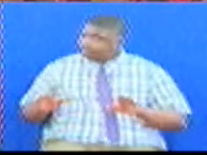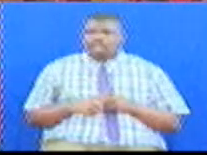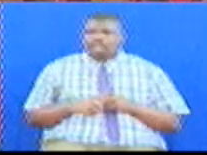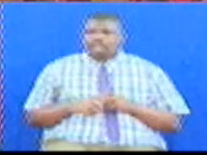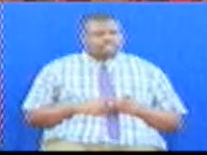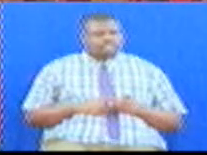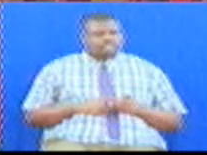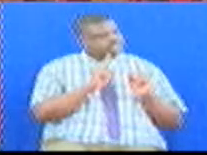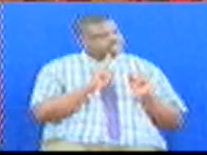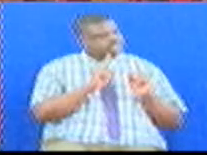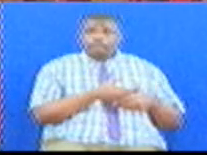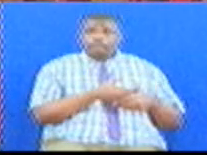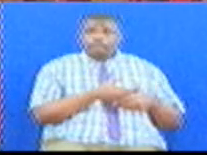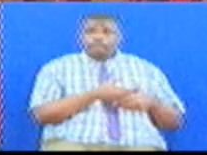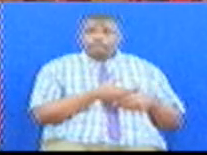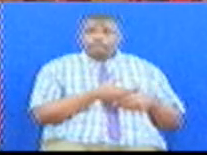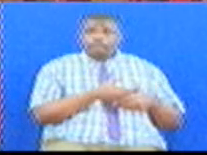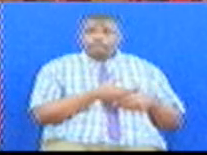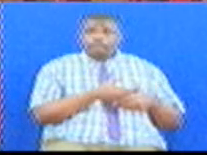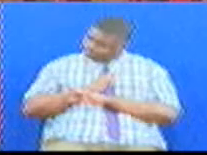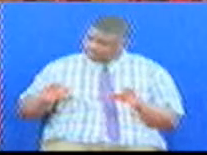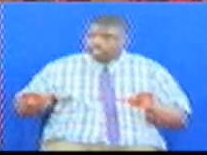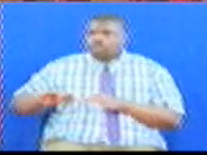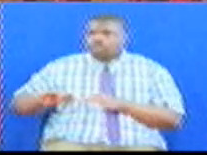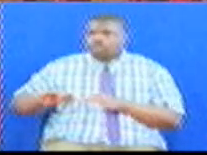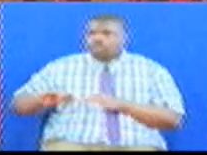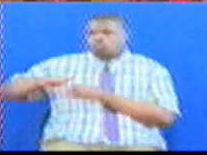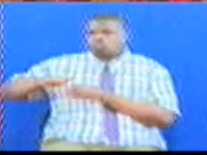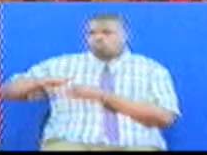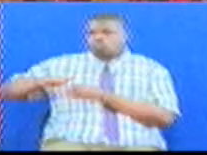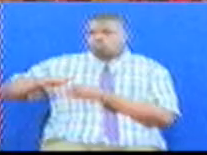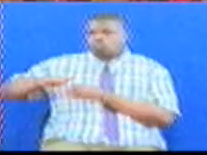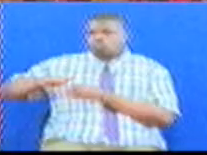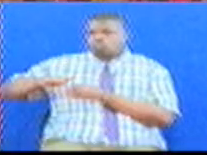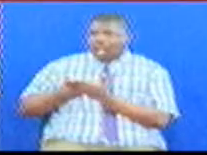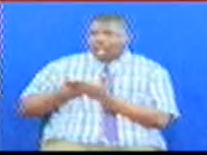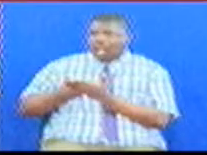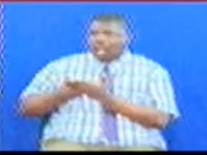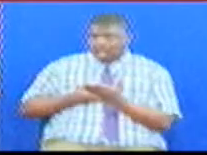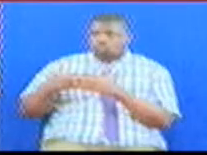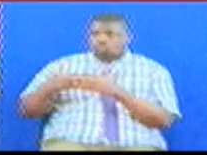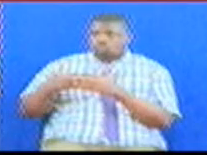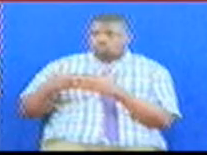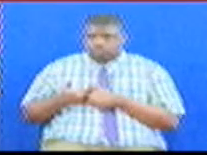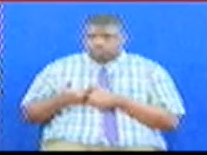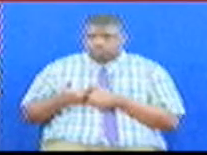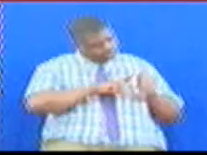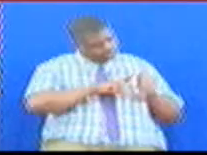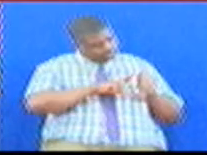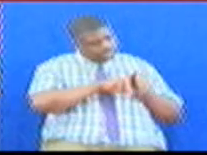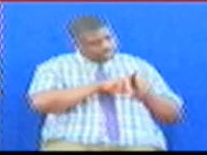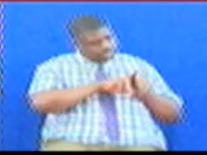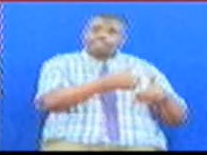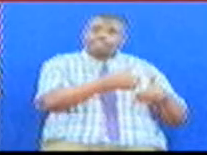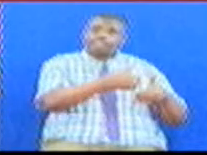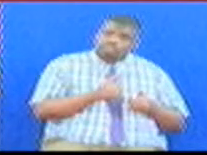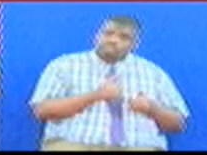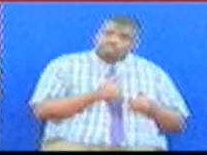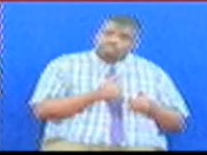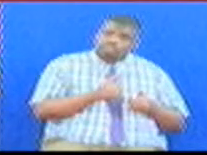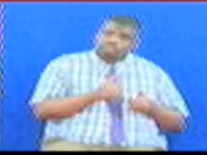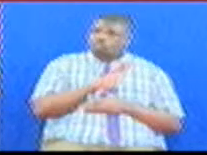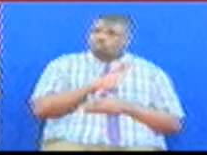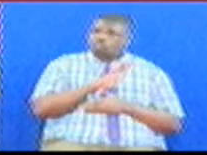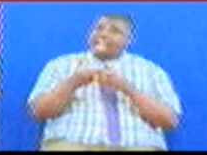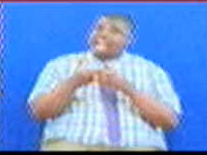Isiwepo kabisa. Tutumie adhabu nyara zitaifishwe, silaha zitaifishwe, vitu vingine vyote vitaifishwe. Lakini